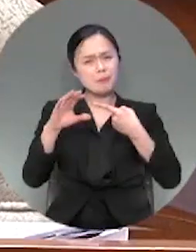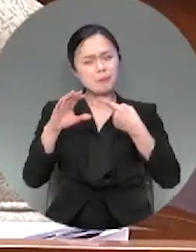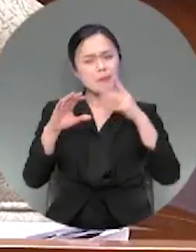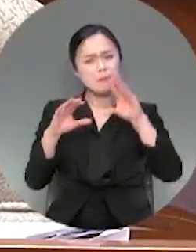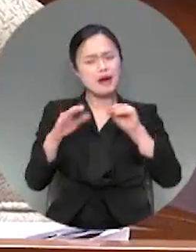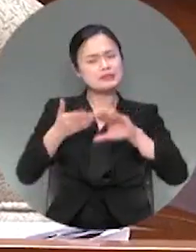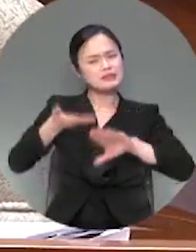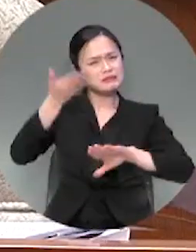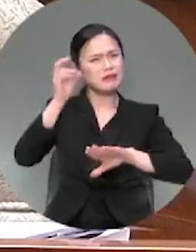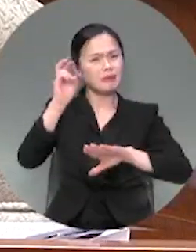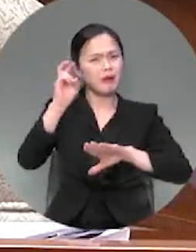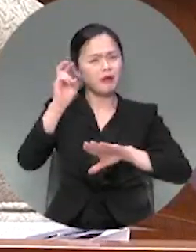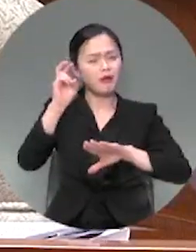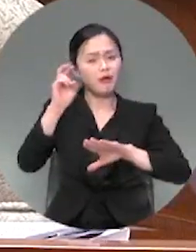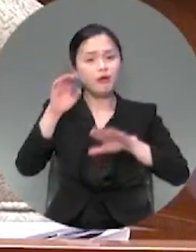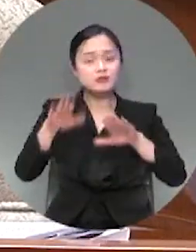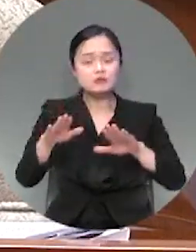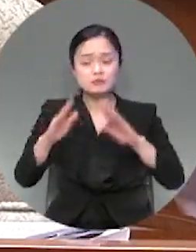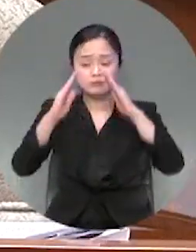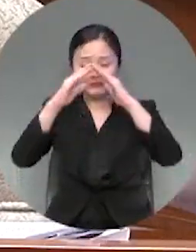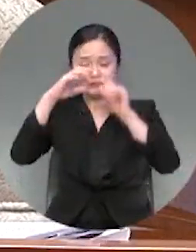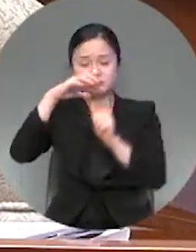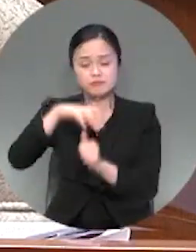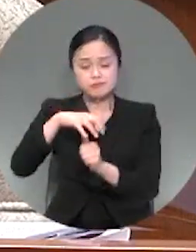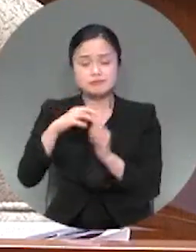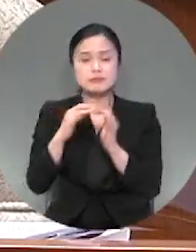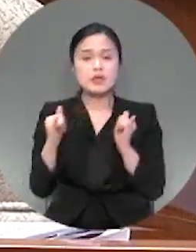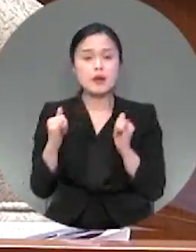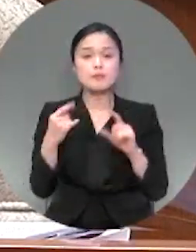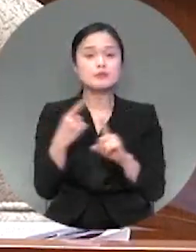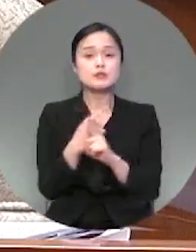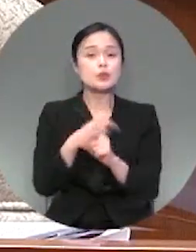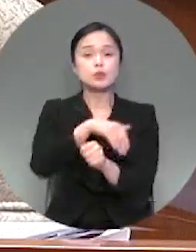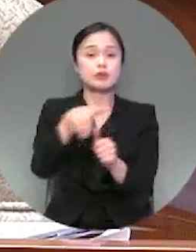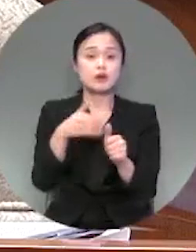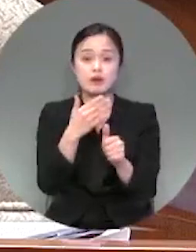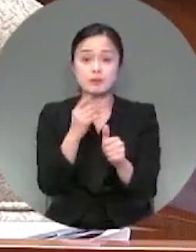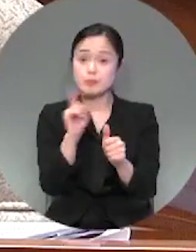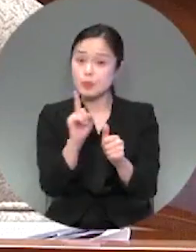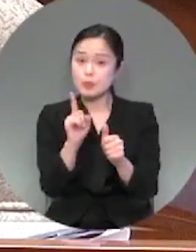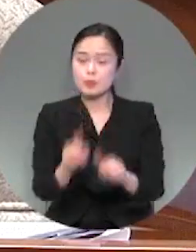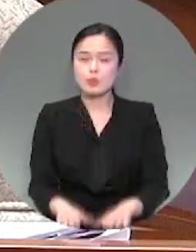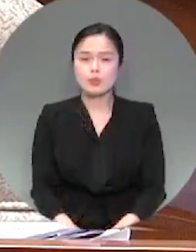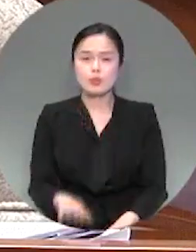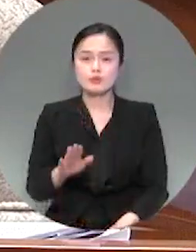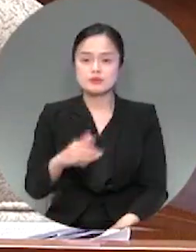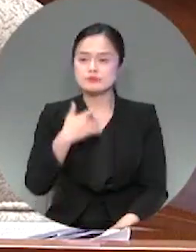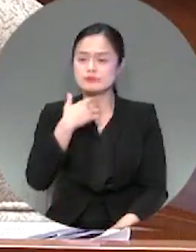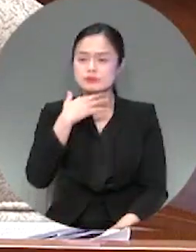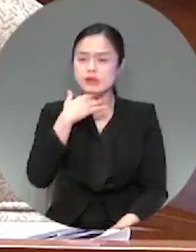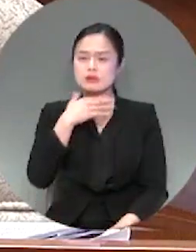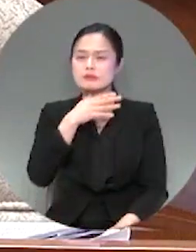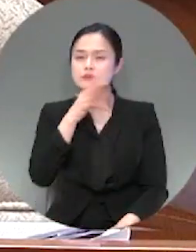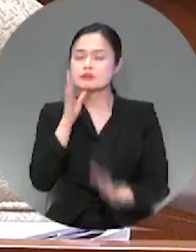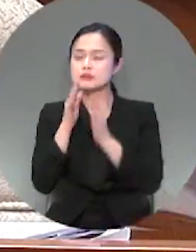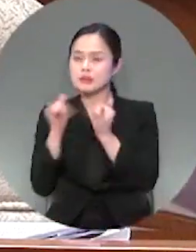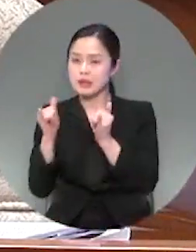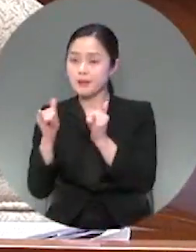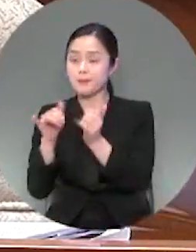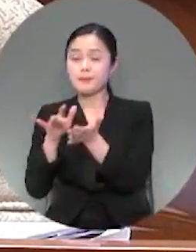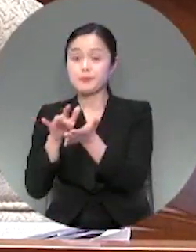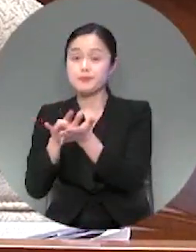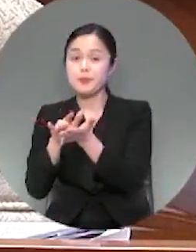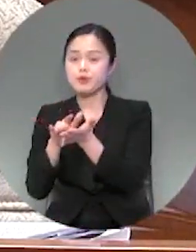현재 60세 이상 고위험군과 50세 이상 기저질환자는 먹는 치료제를 공급하고 있고요.